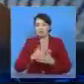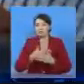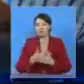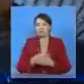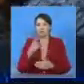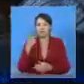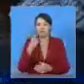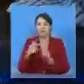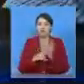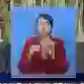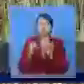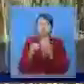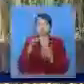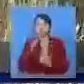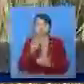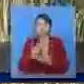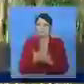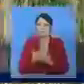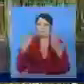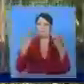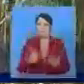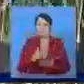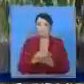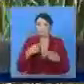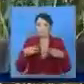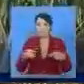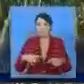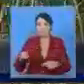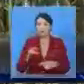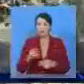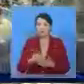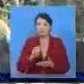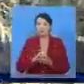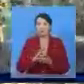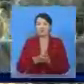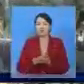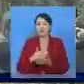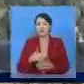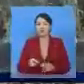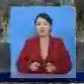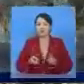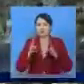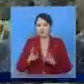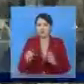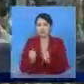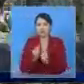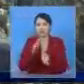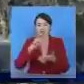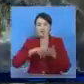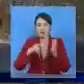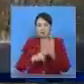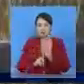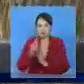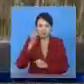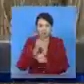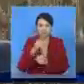примерно раз в 8-10 лет. В настоящее время определены несколько районов, где зафиксированы эти вредители. В ближайшее время планируется начать